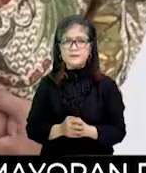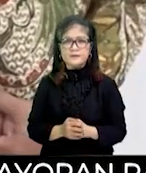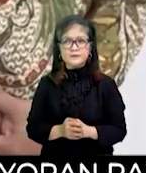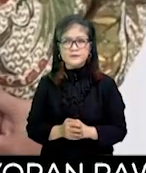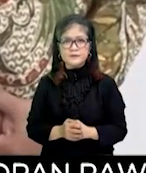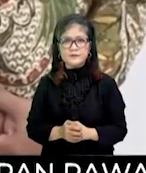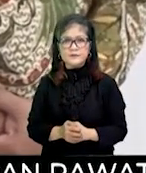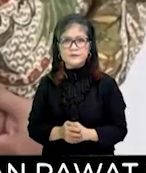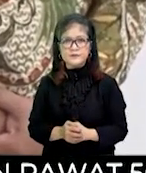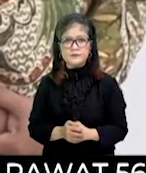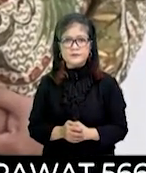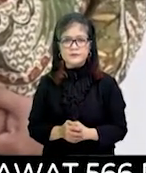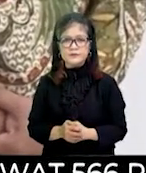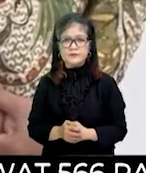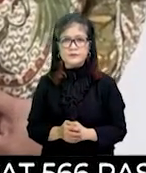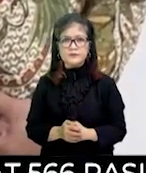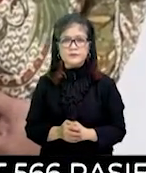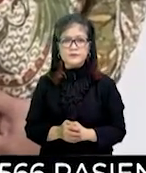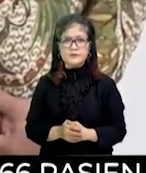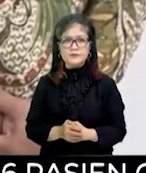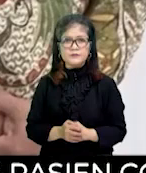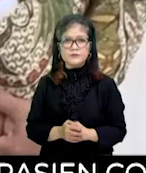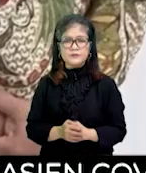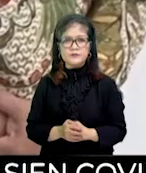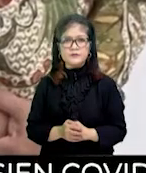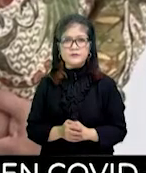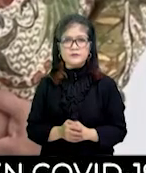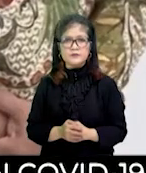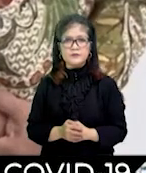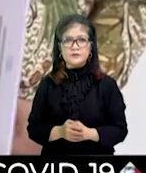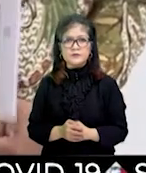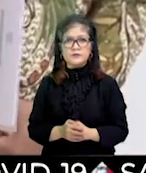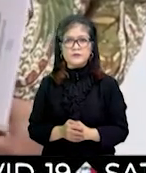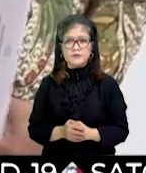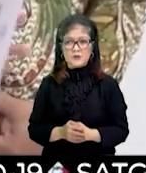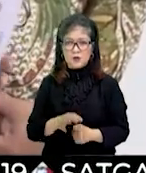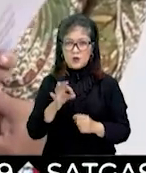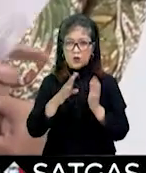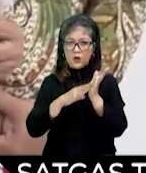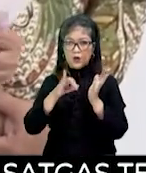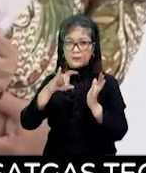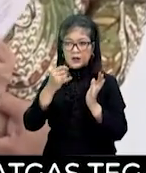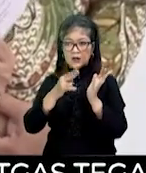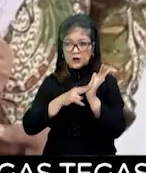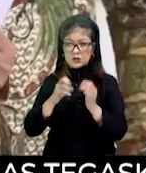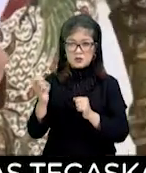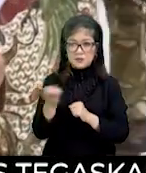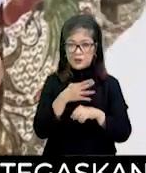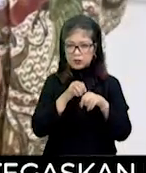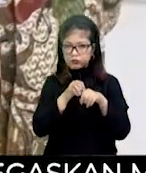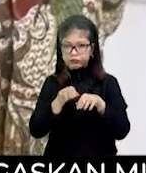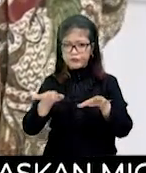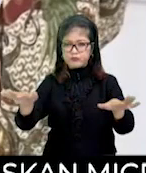Ya, kita ya karena Omikron ini cepat sekali penularannya, karena